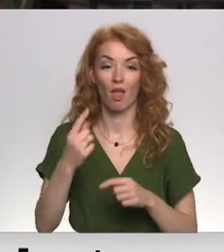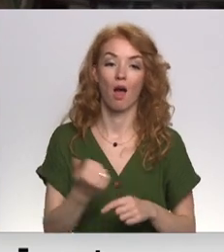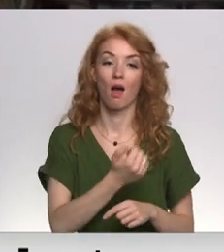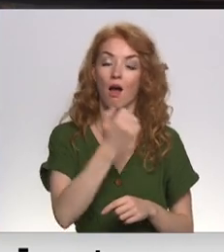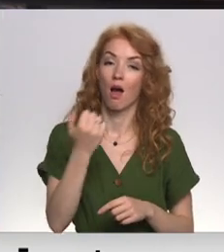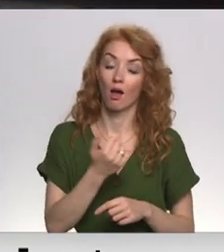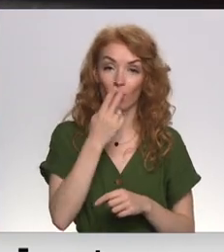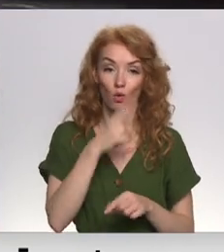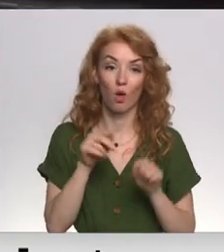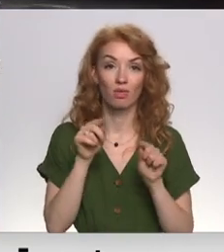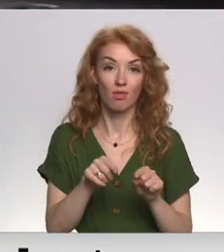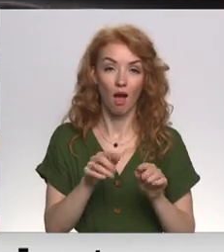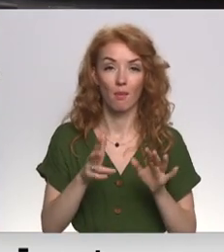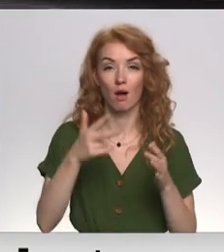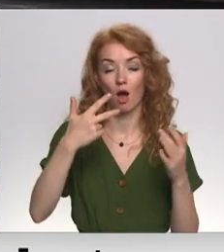No tā, kādi